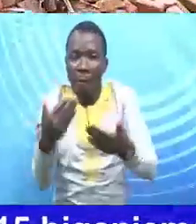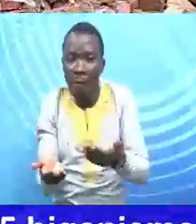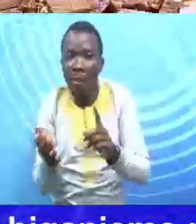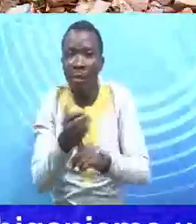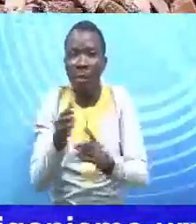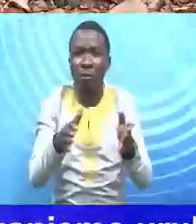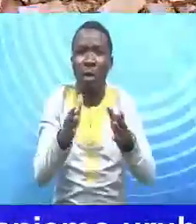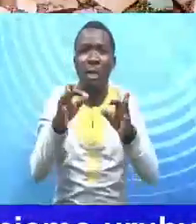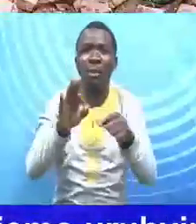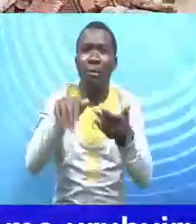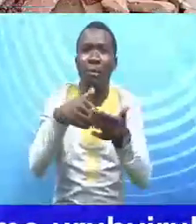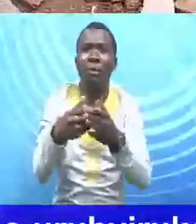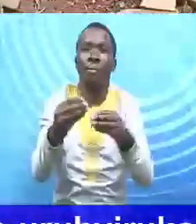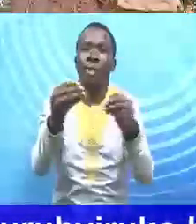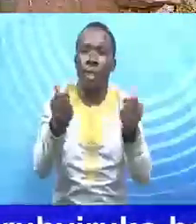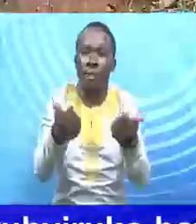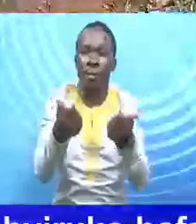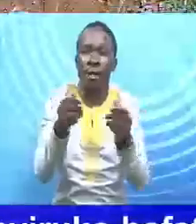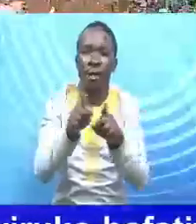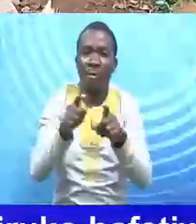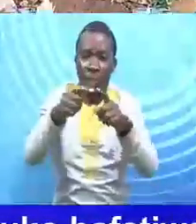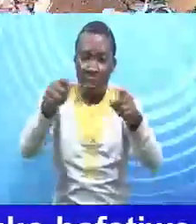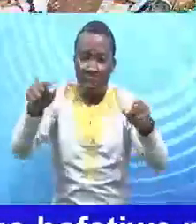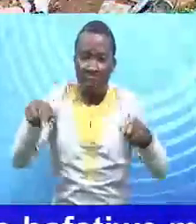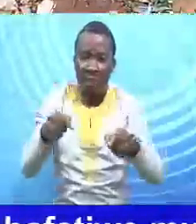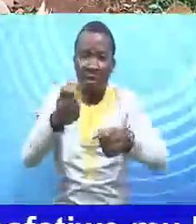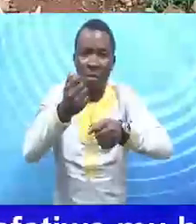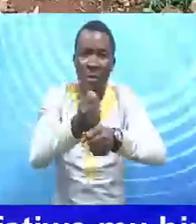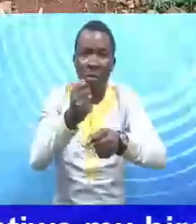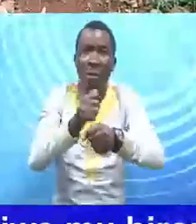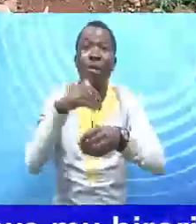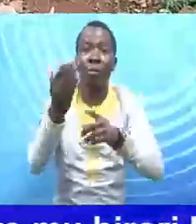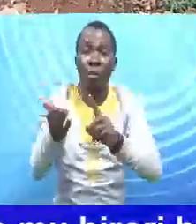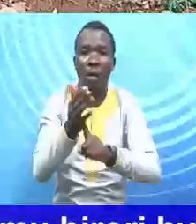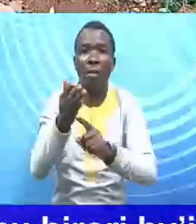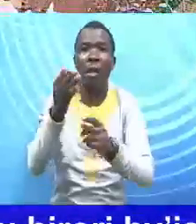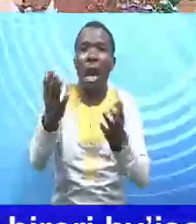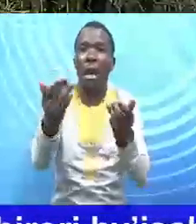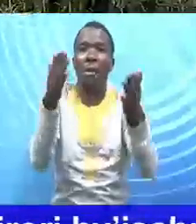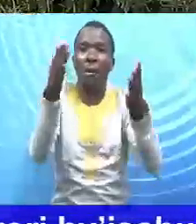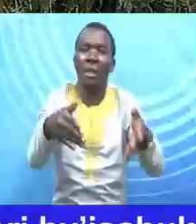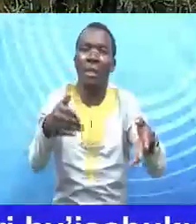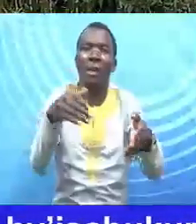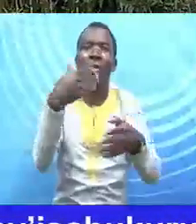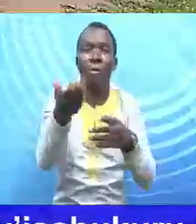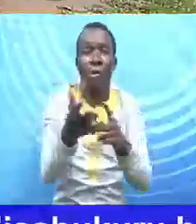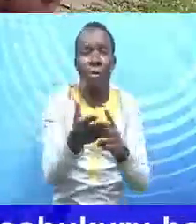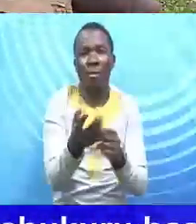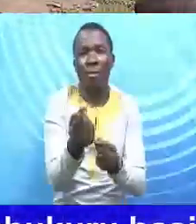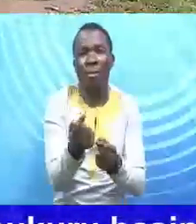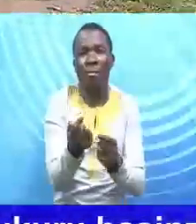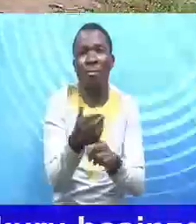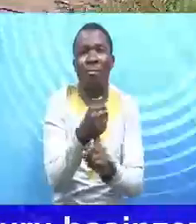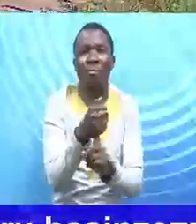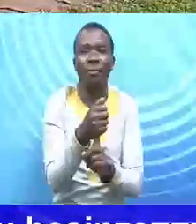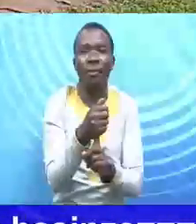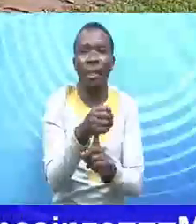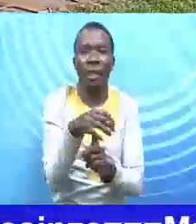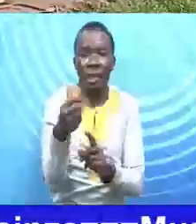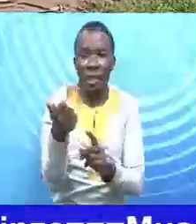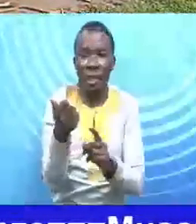nese nk'iryo tafari ryajya ribumbwa rikabona kugenda agafaranga kakaboneka noneho ikindi turi nk'urubyiruko